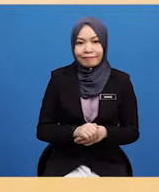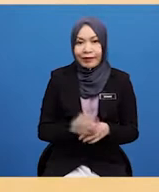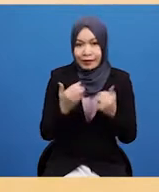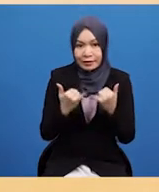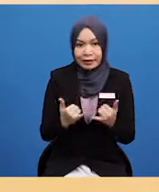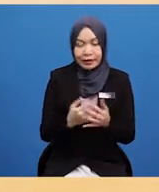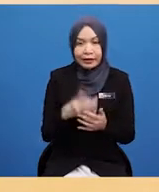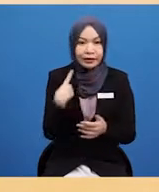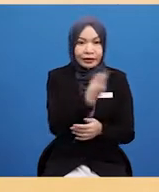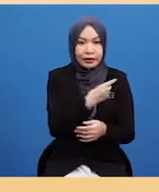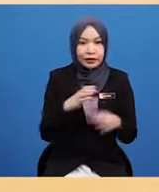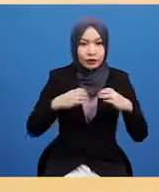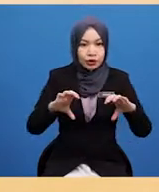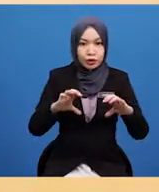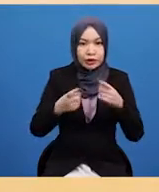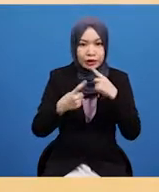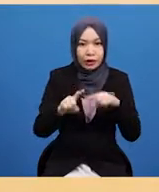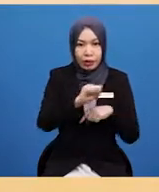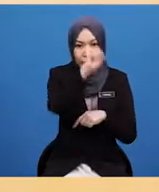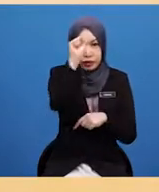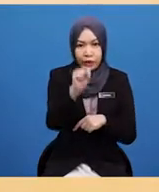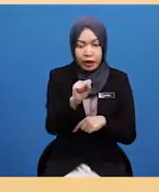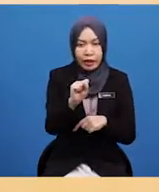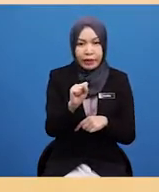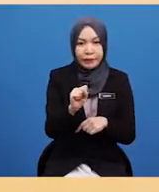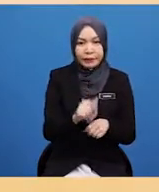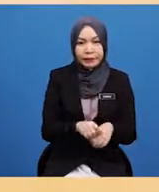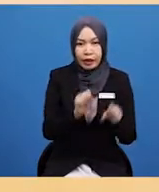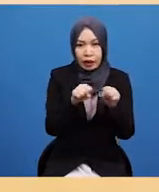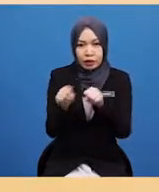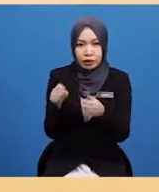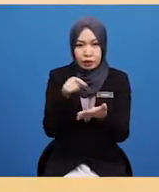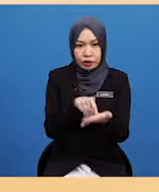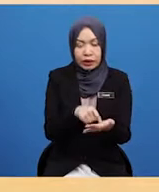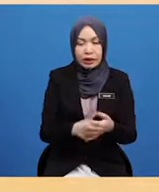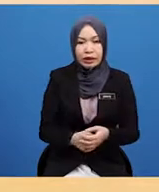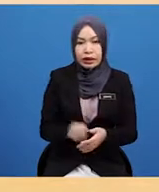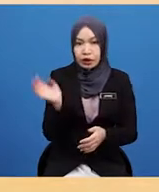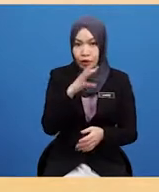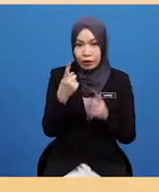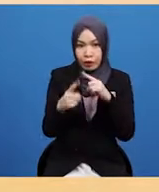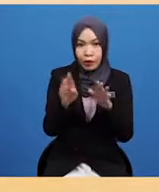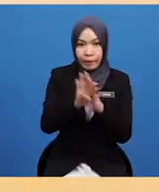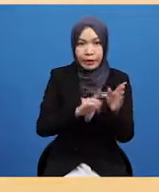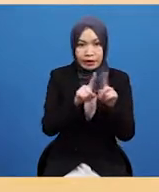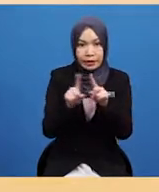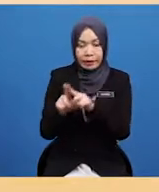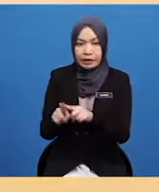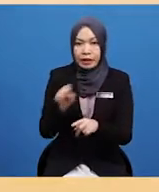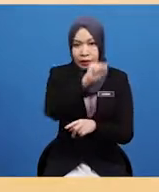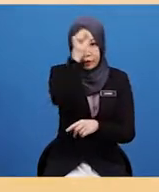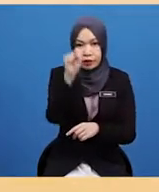Sekarang, kita cuba jawab soalan struktur pula. Jom kita jawab bersama-sama. Soalannya